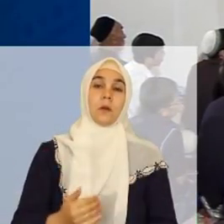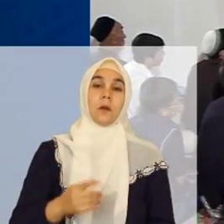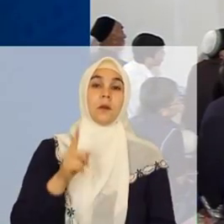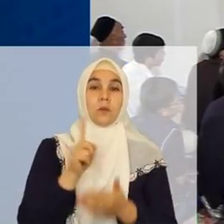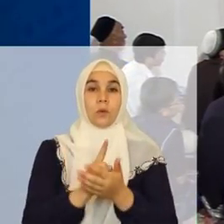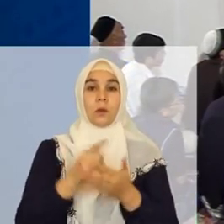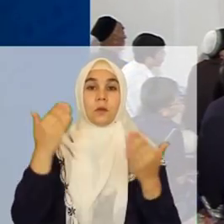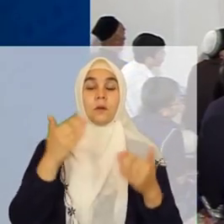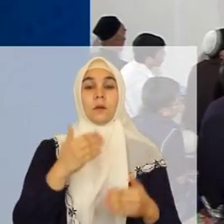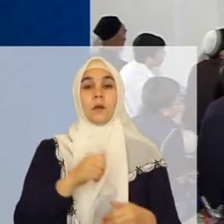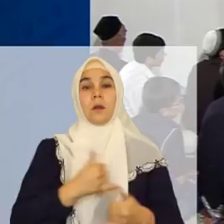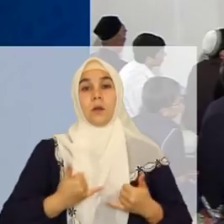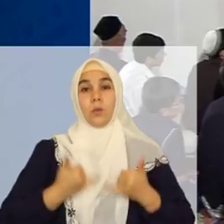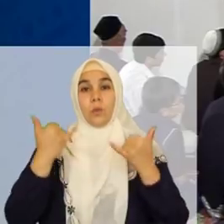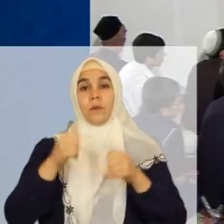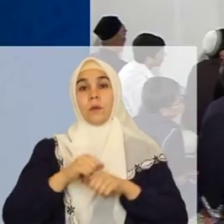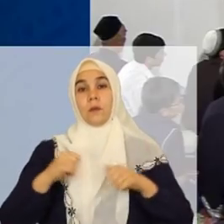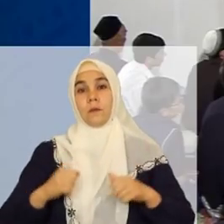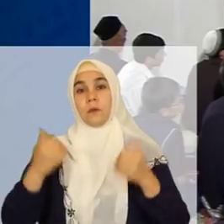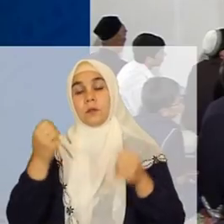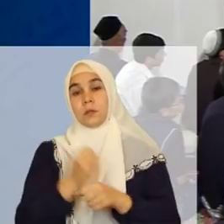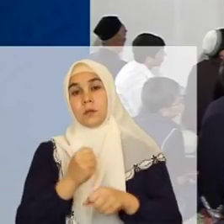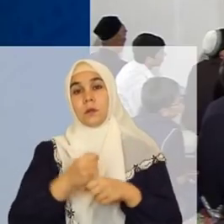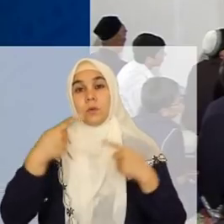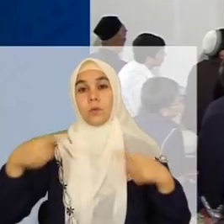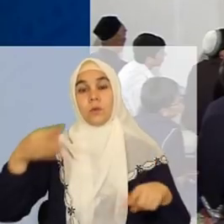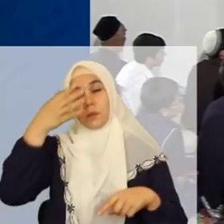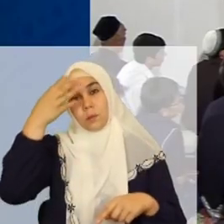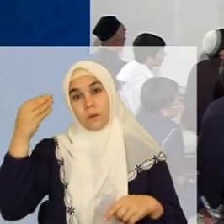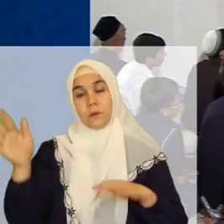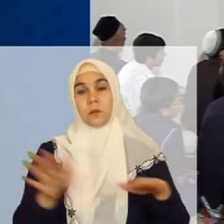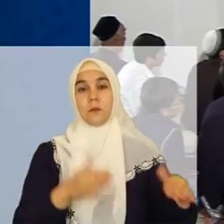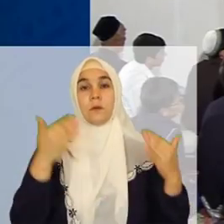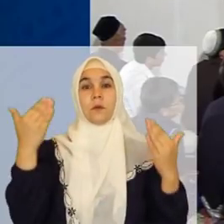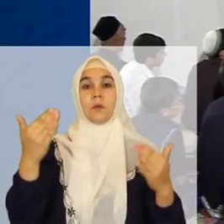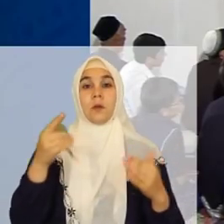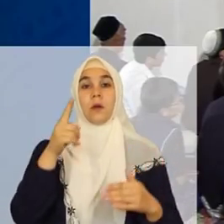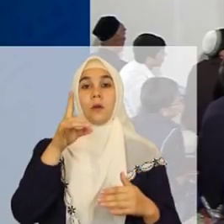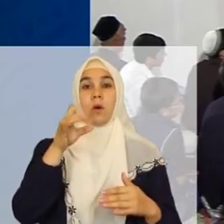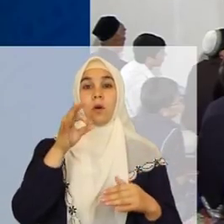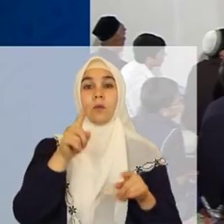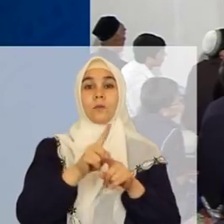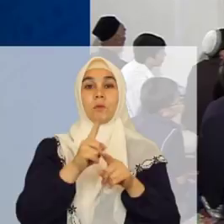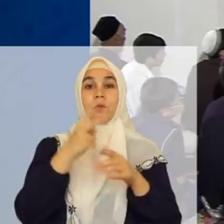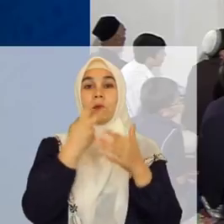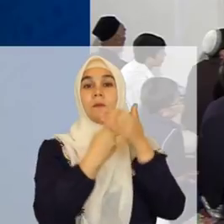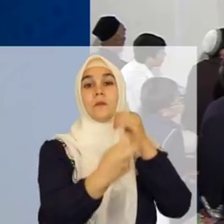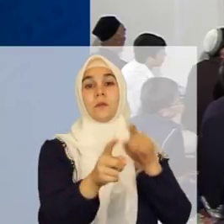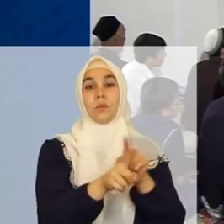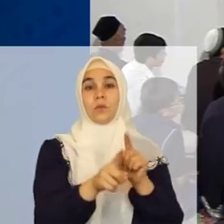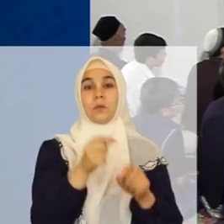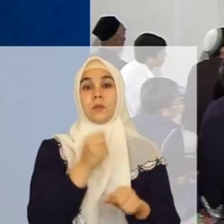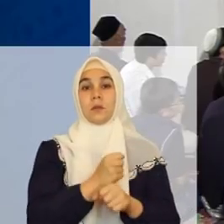faqat Allohning o'ziga muhabbat qo'yib, boshqa tarafni unutish uchun rohiblikni ixtiyor qilishadi. Bu